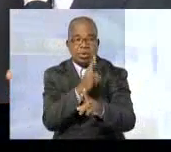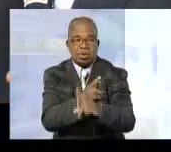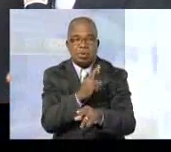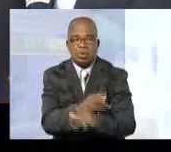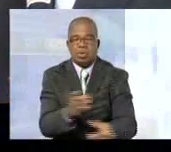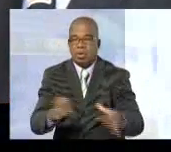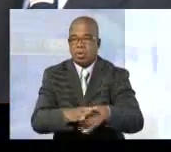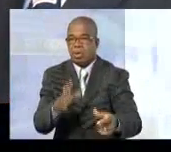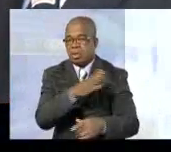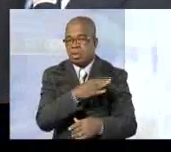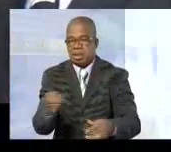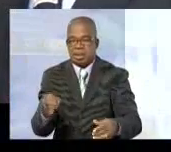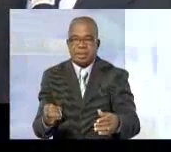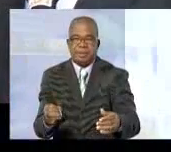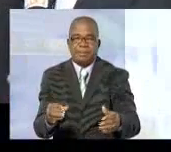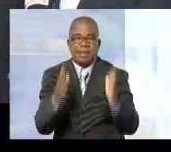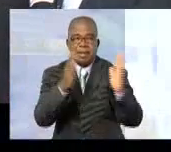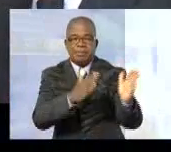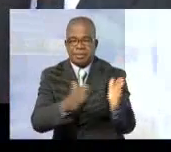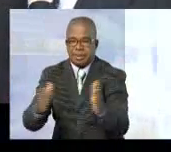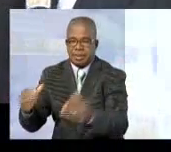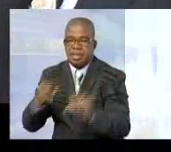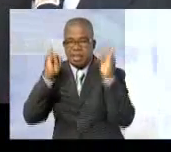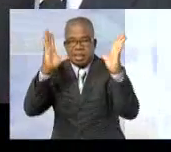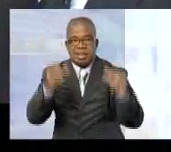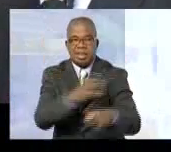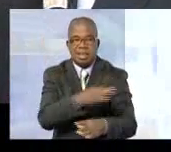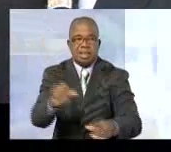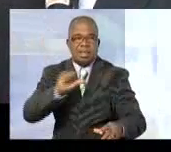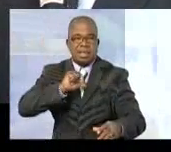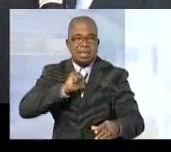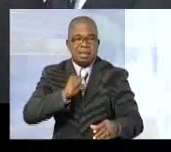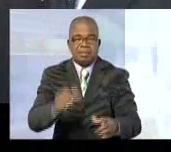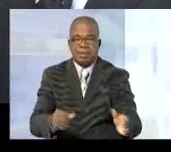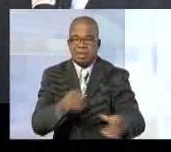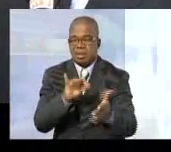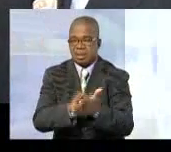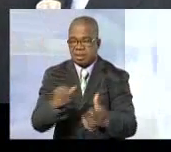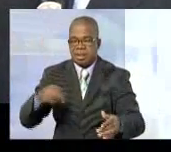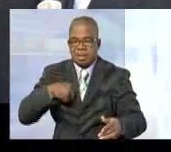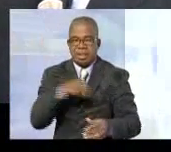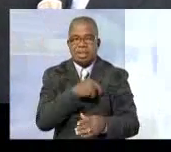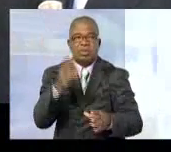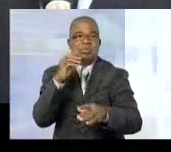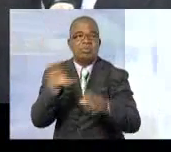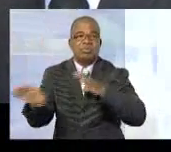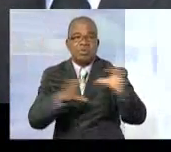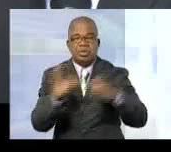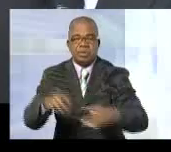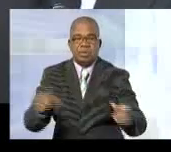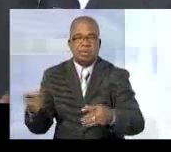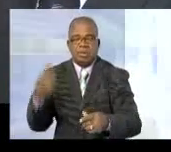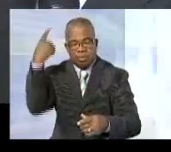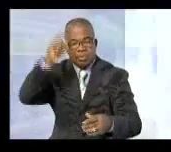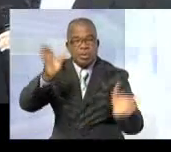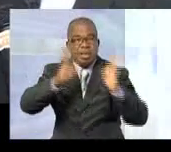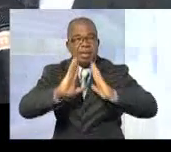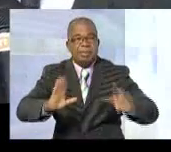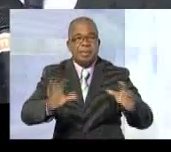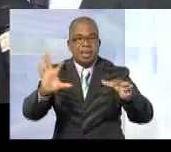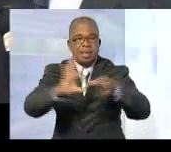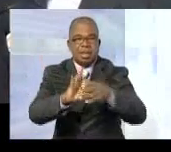le médiateur malien qui vient d'être nommé Premier ministre, le rôle que nous jouons pour contribuer à la paix, à la réconciliation dans la région.